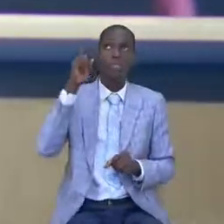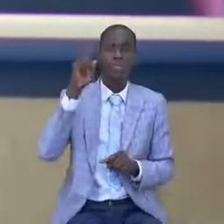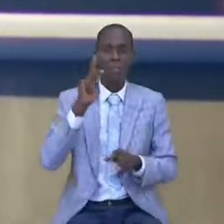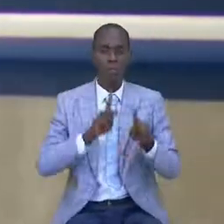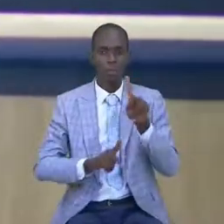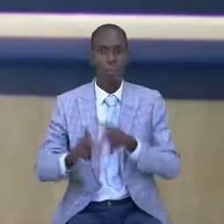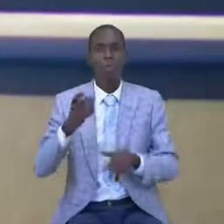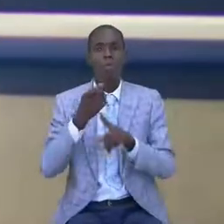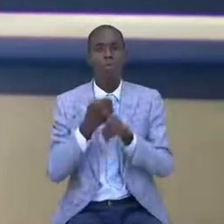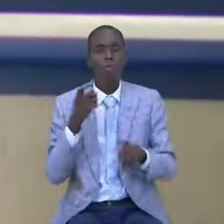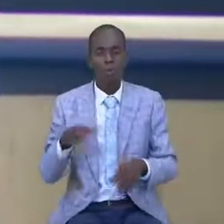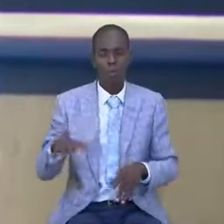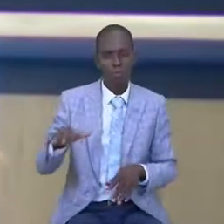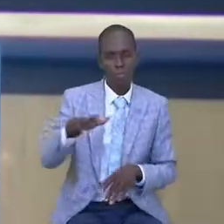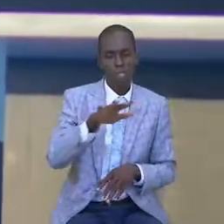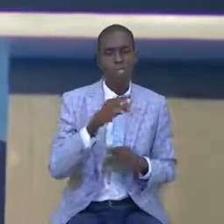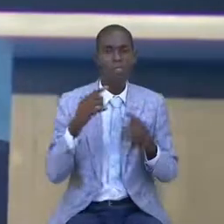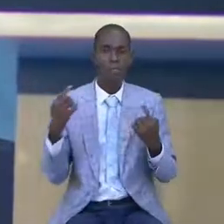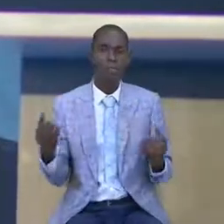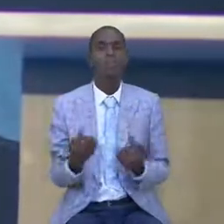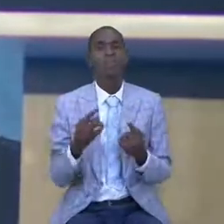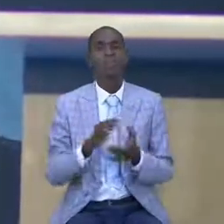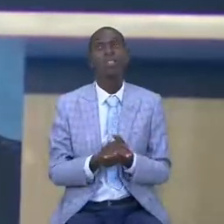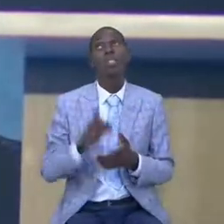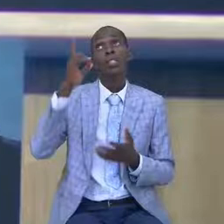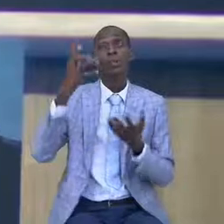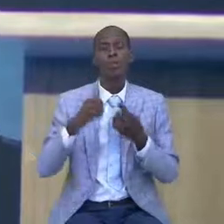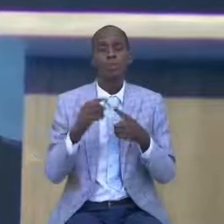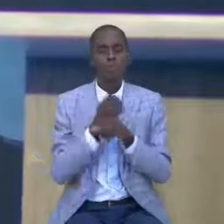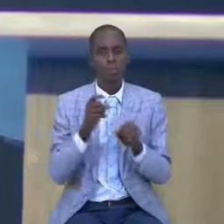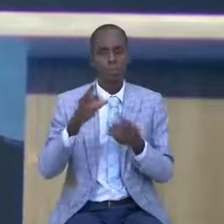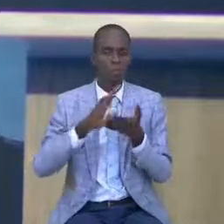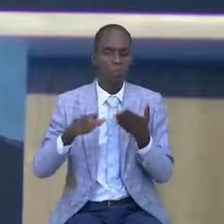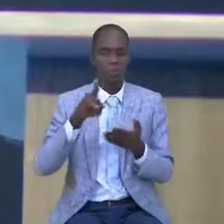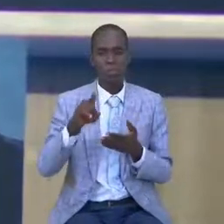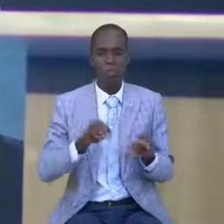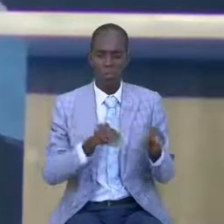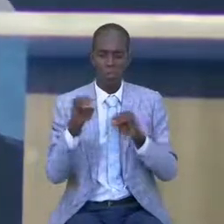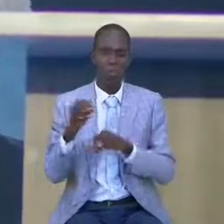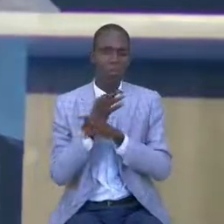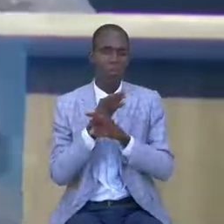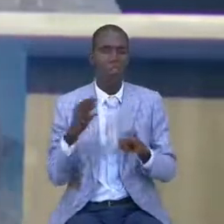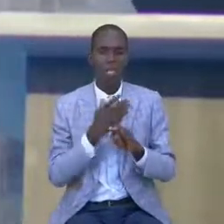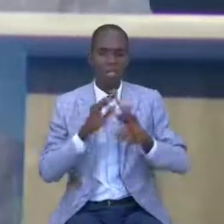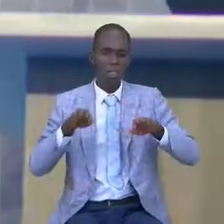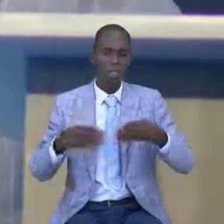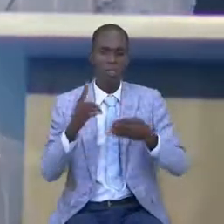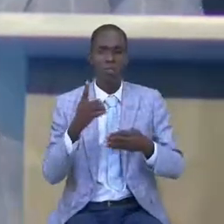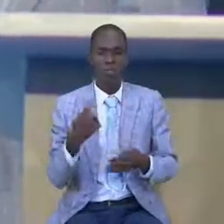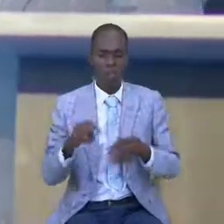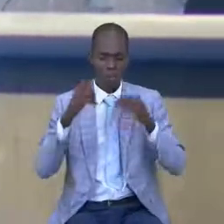c'est lui qui sauvera son peuple de ses péchés. Il veut te sauver,